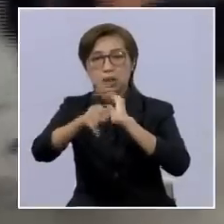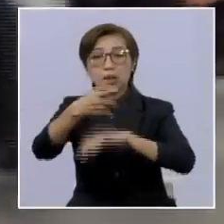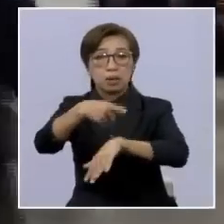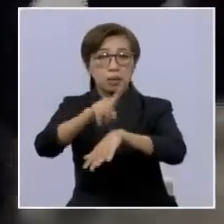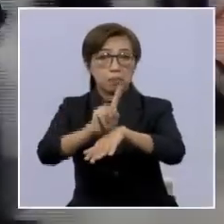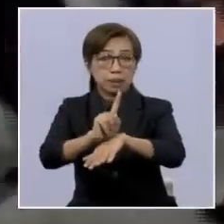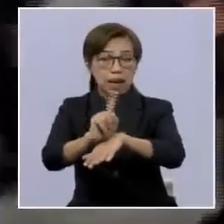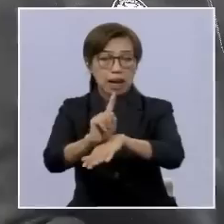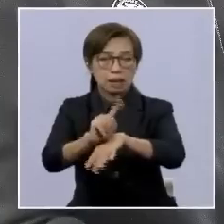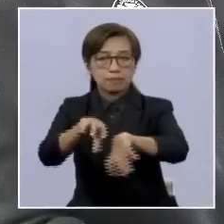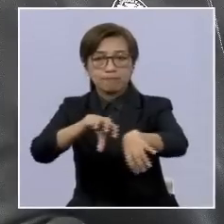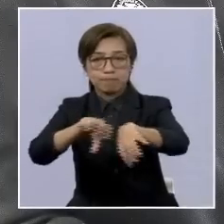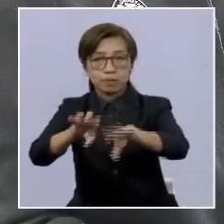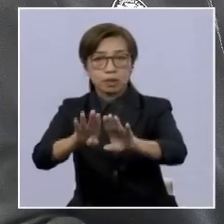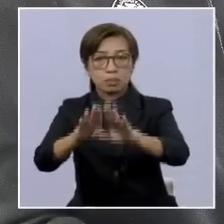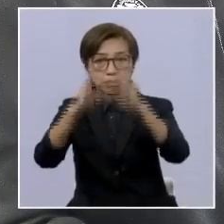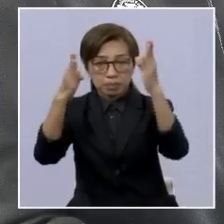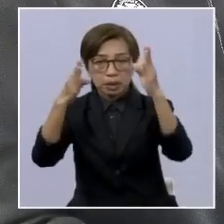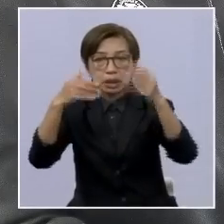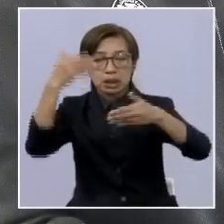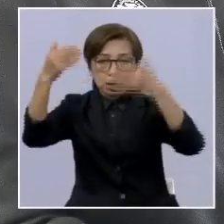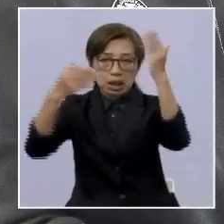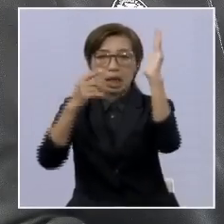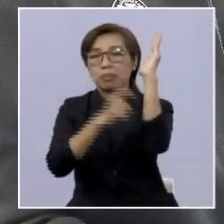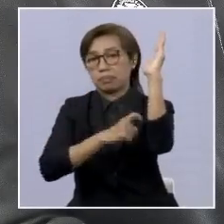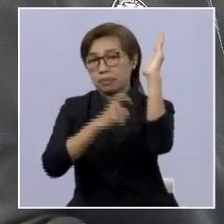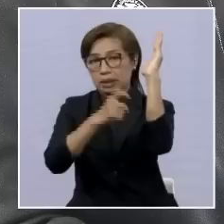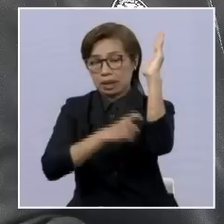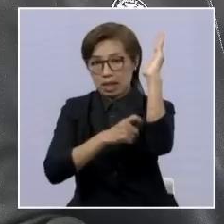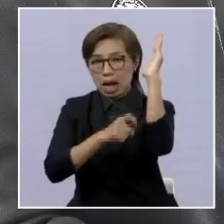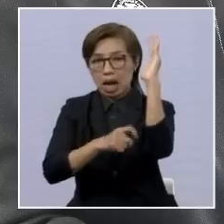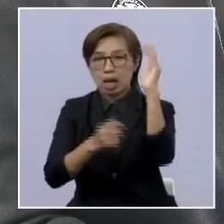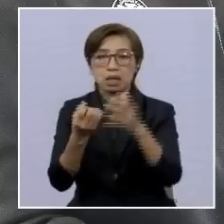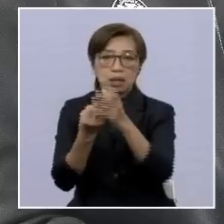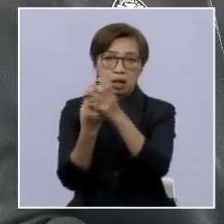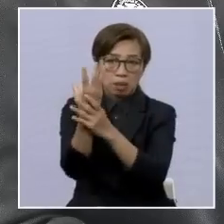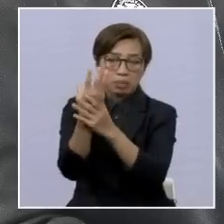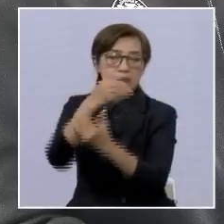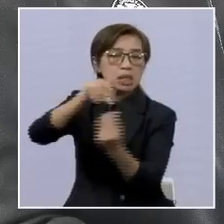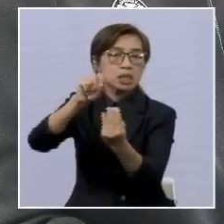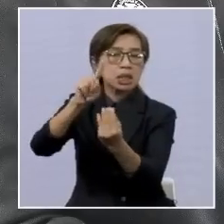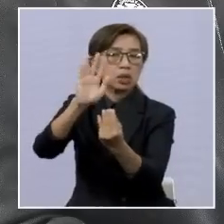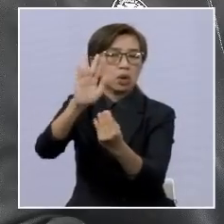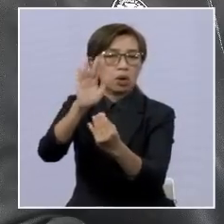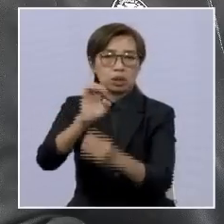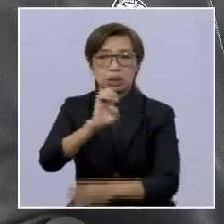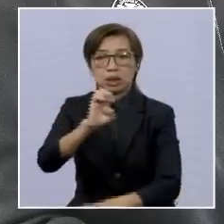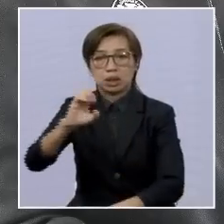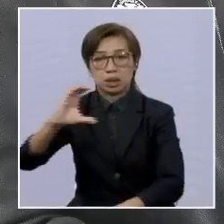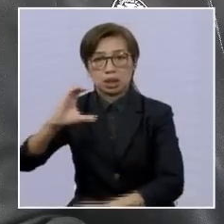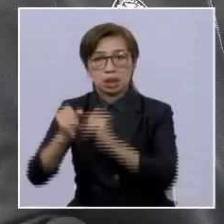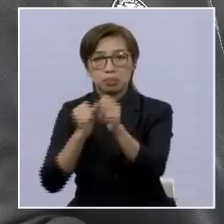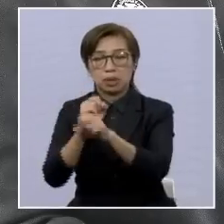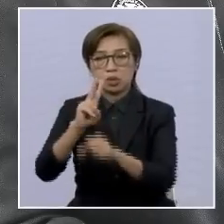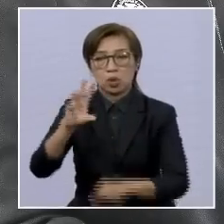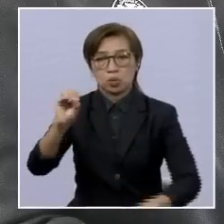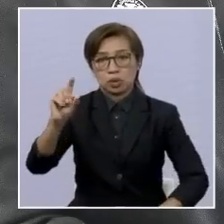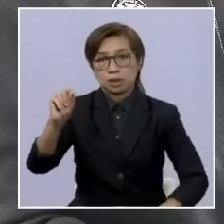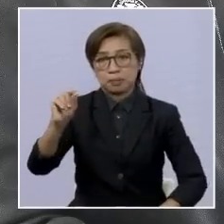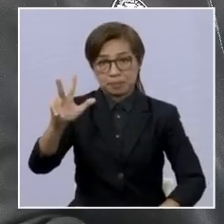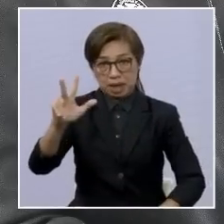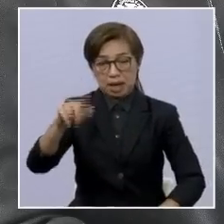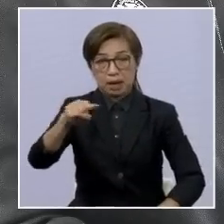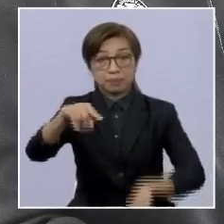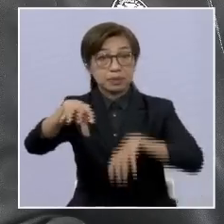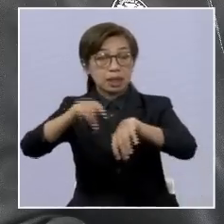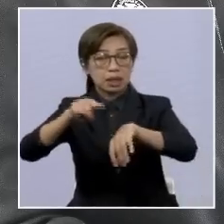านนะครับพิธีเปิดงานมหกรรมยางพาราและพืชเศรษฐกิจ EEC 2023นะครับที่สำนักงาน